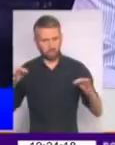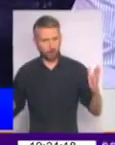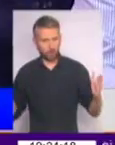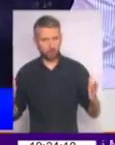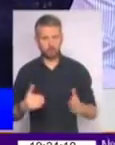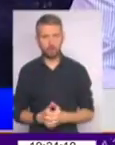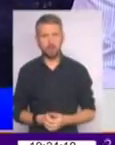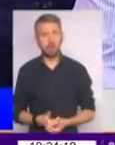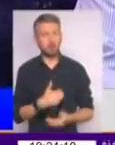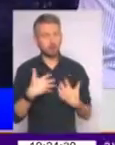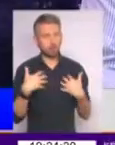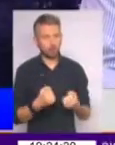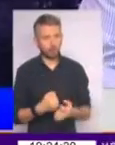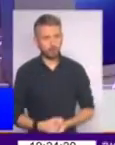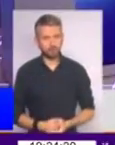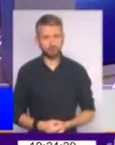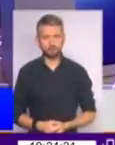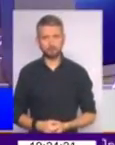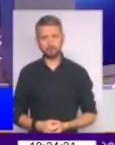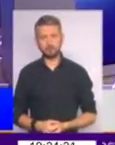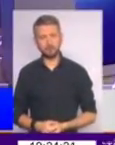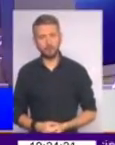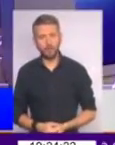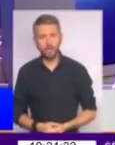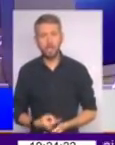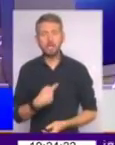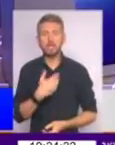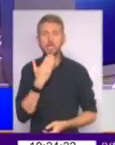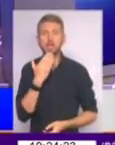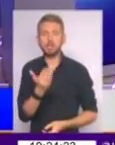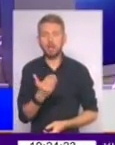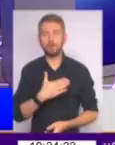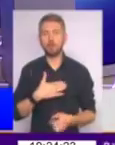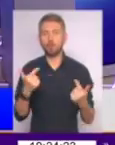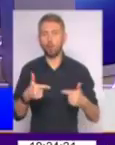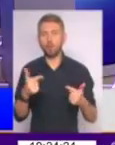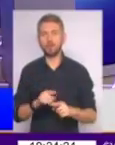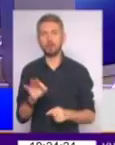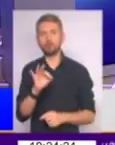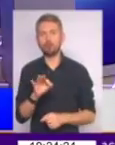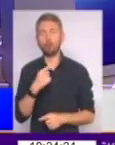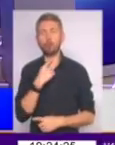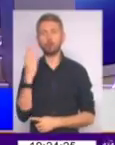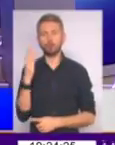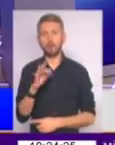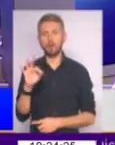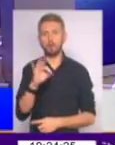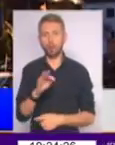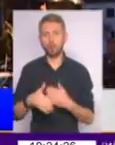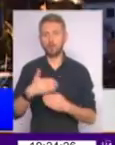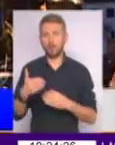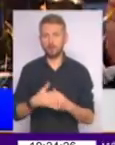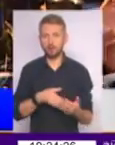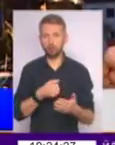вітаю здоров'я. Добрий вечір. Мої вітання. Отже, я запитав нашого гостя щодо голосування про санкції